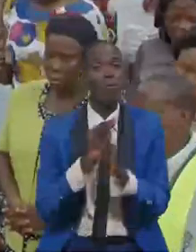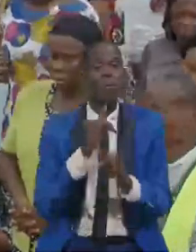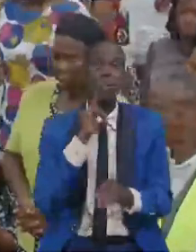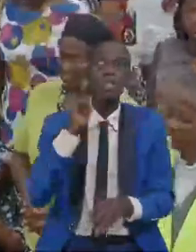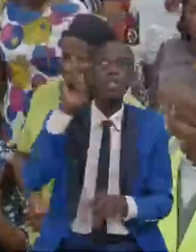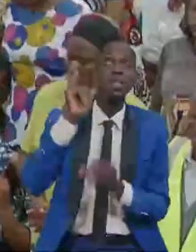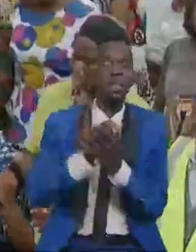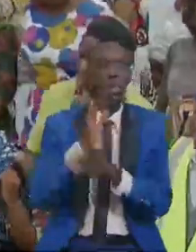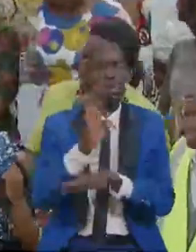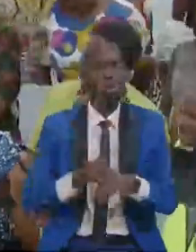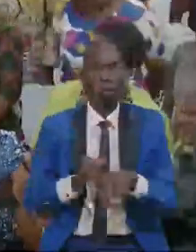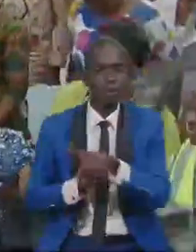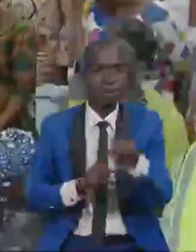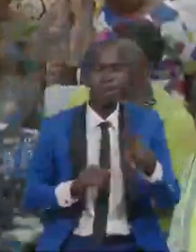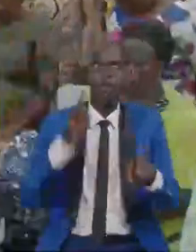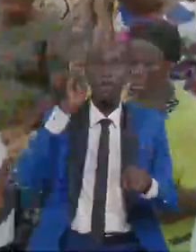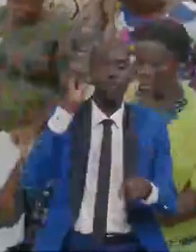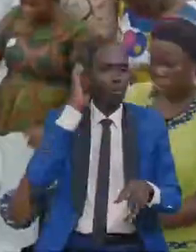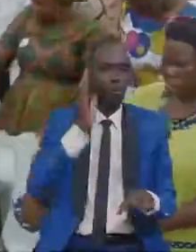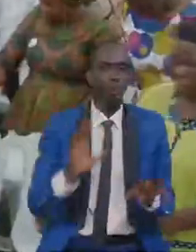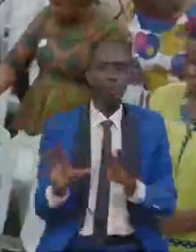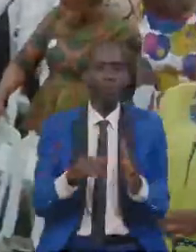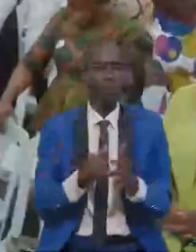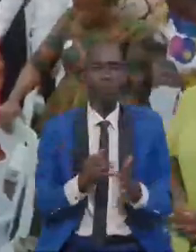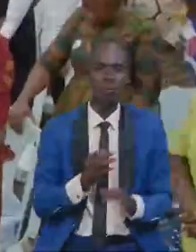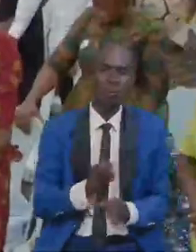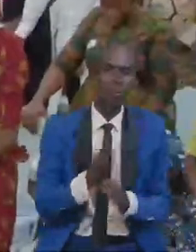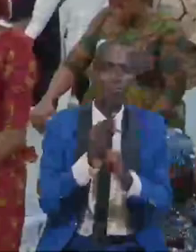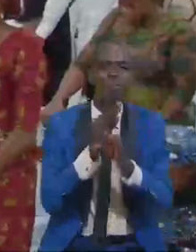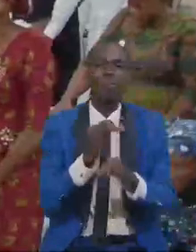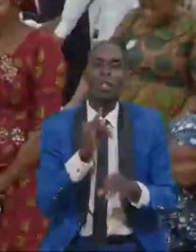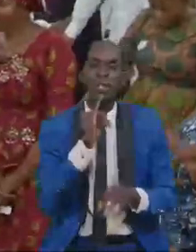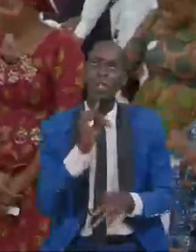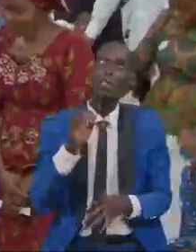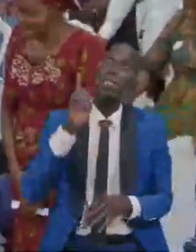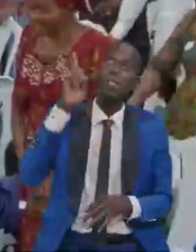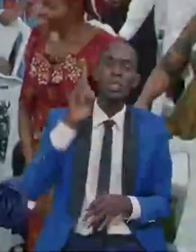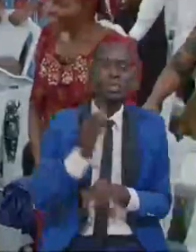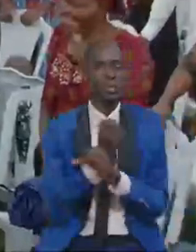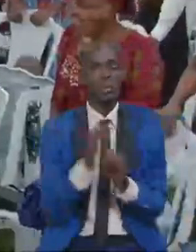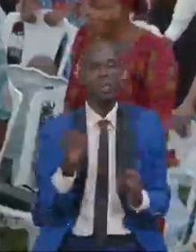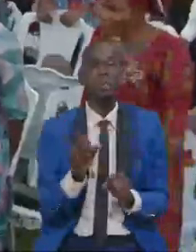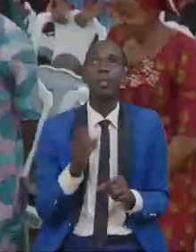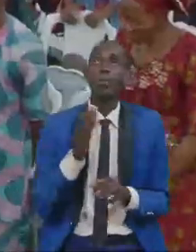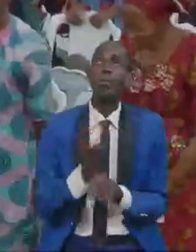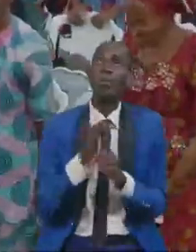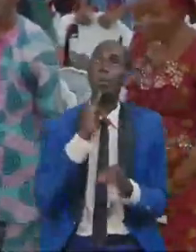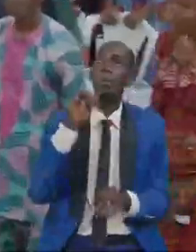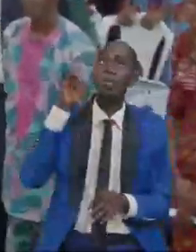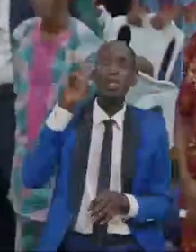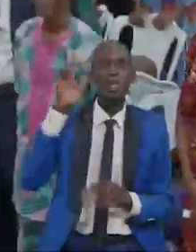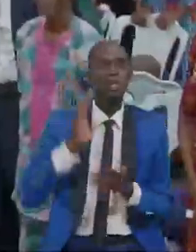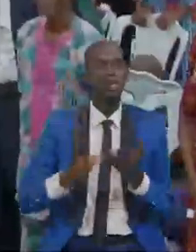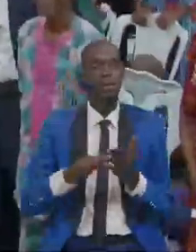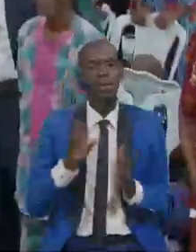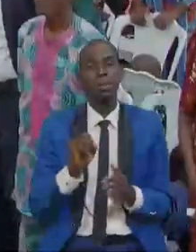vous a appelé est fidèle, et c'est lui qui le fera. Il est fidèle, il sauve. Il est fidèle,